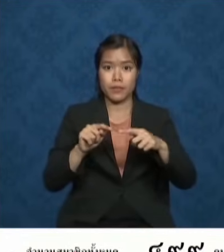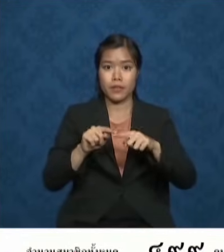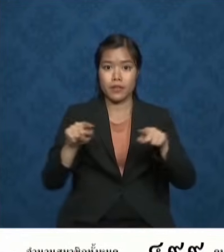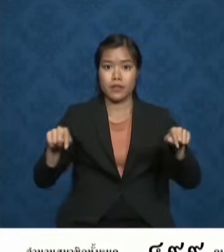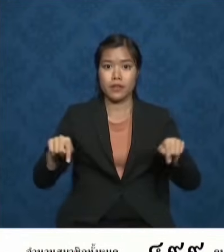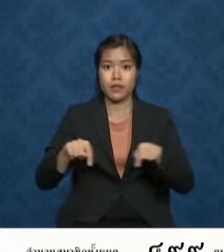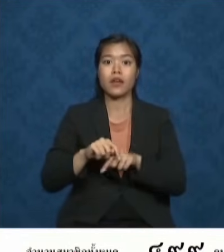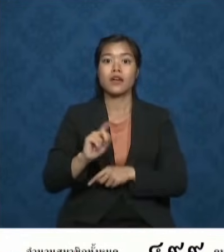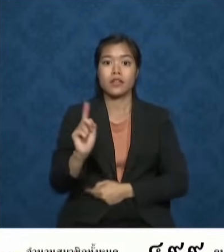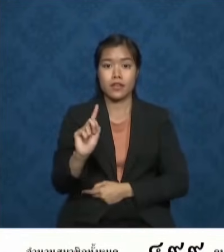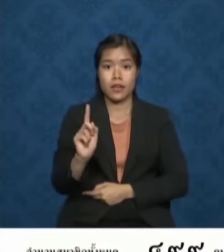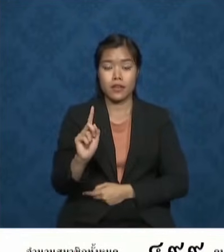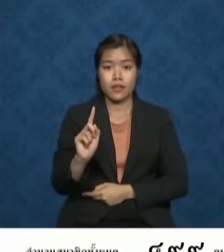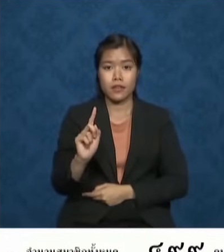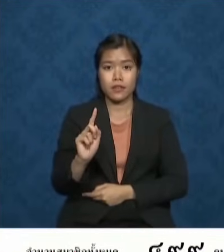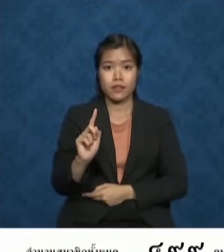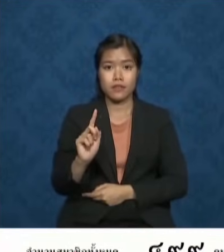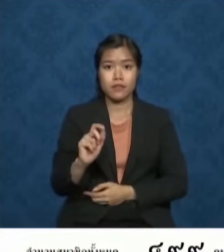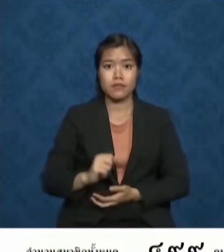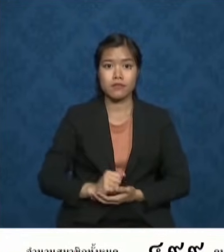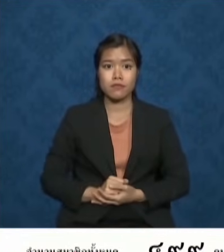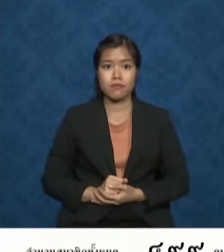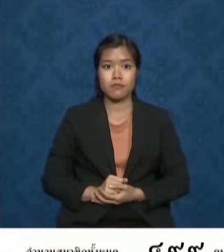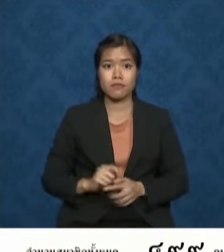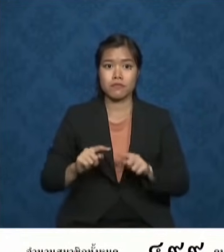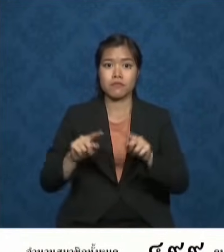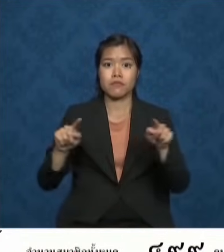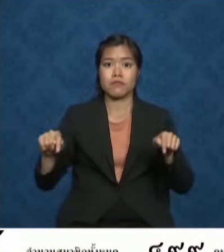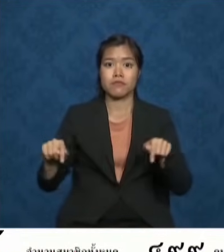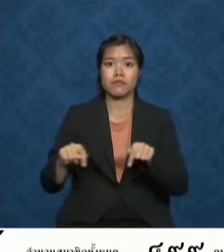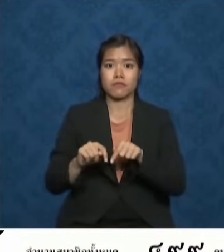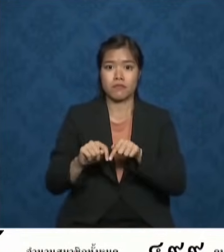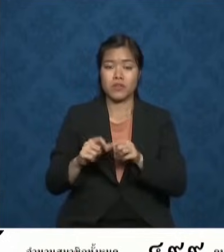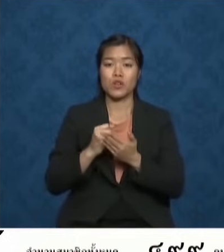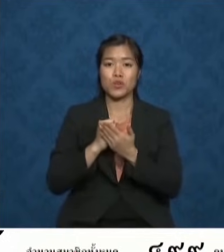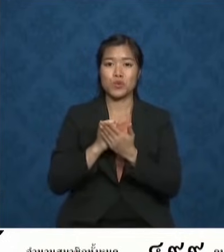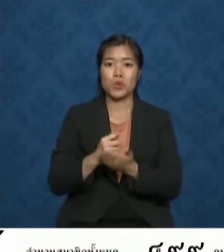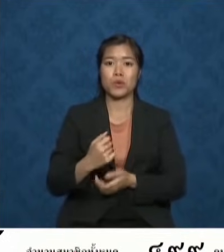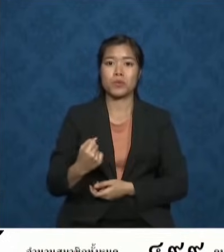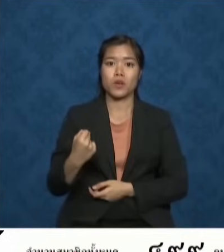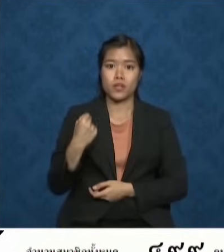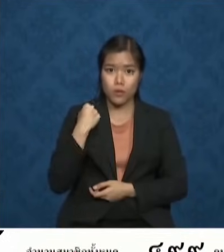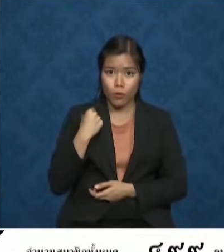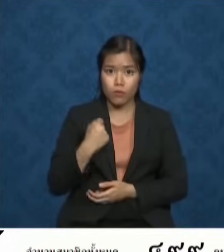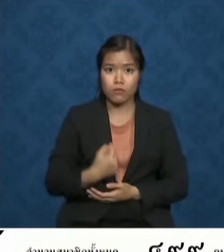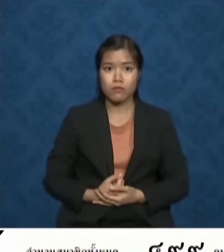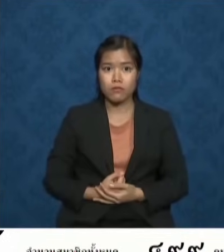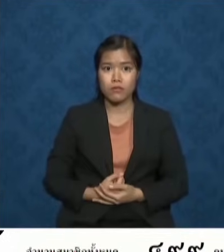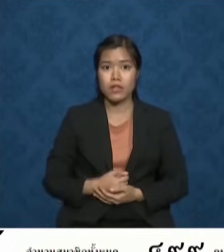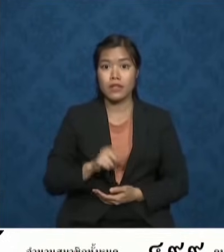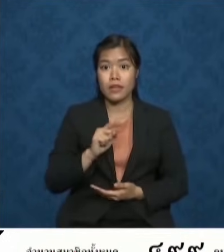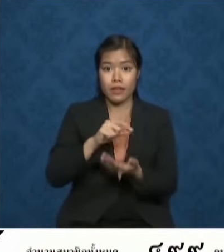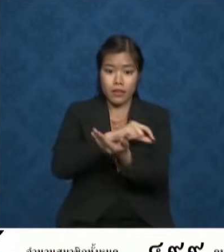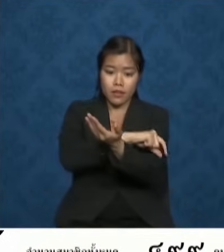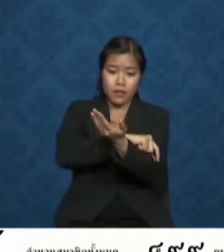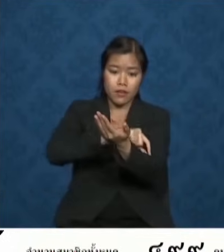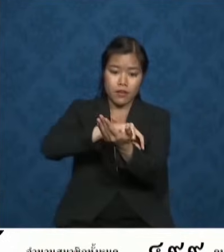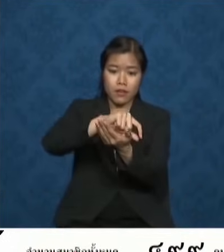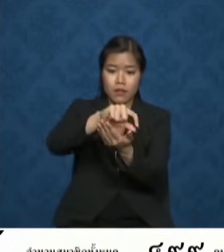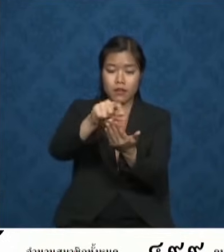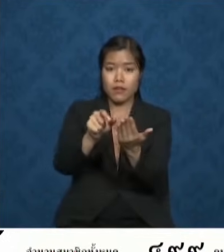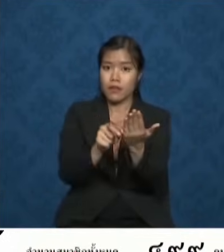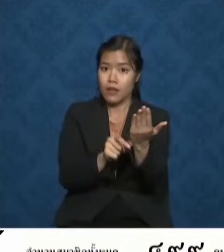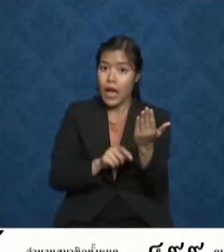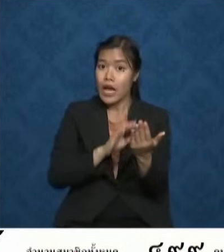พื้นที่ทางความมั่นคงที่ไหนแถวชายแดนถ้าเวลาเกิดศึกสงครามม